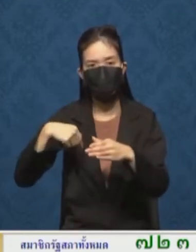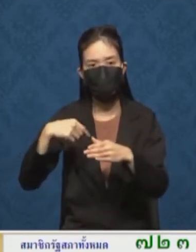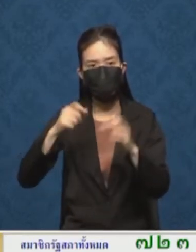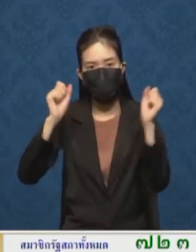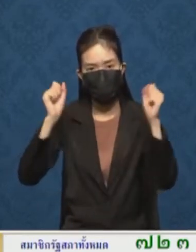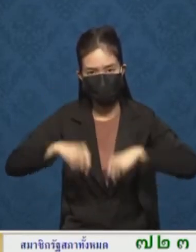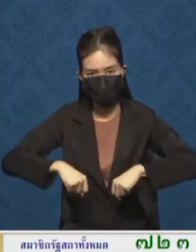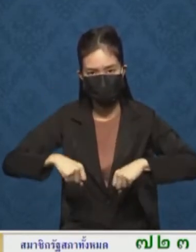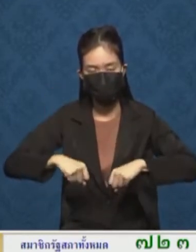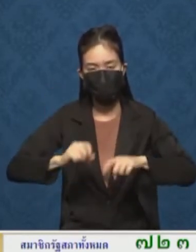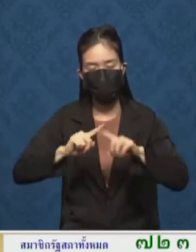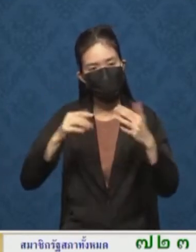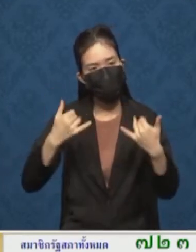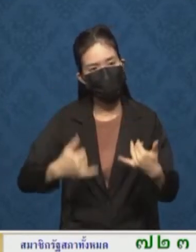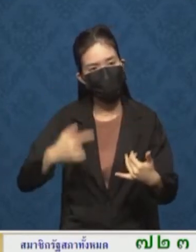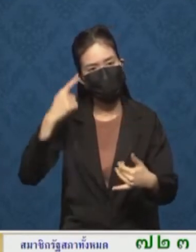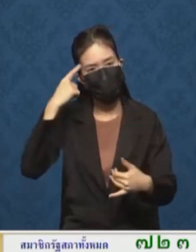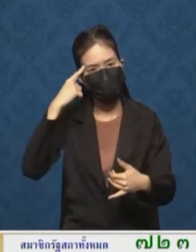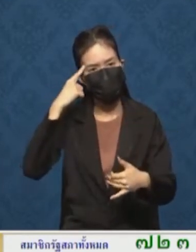่ไม่ใช Mysteries illegally